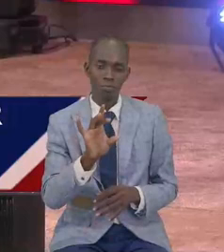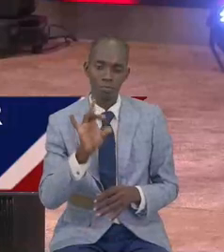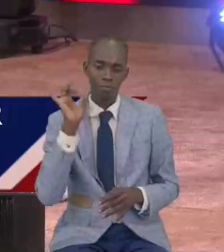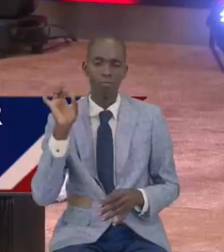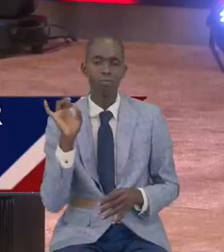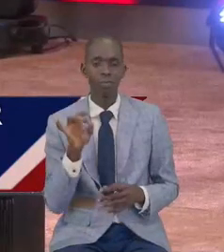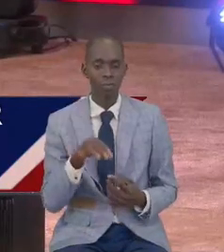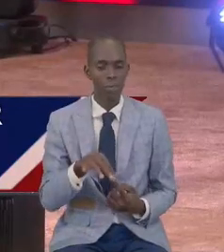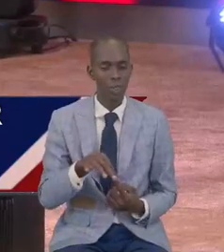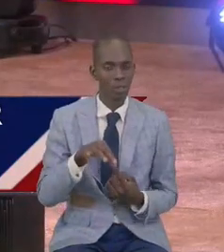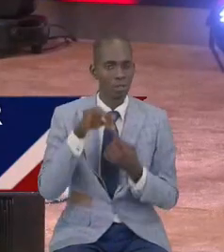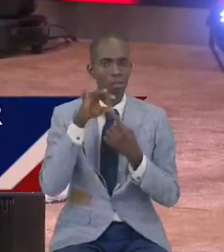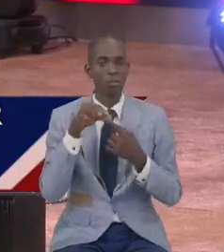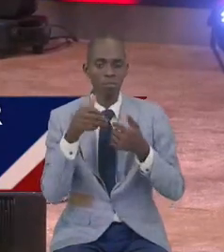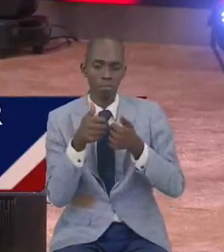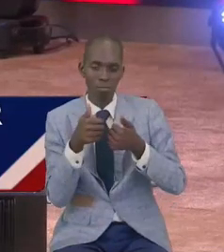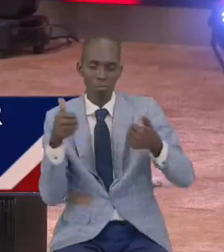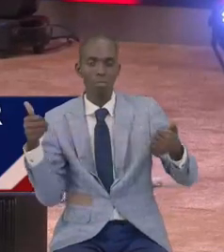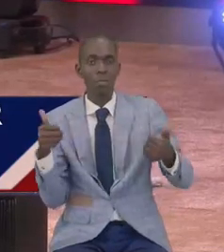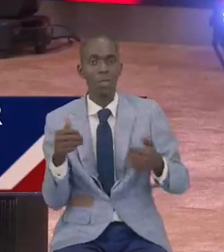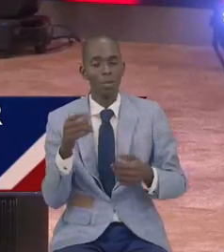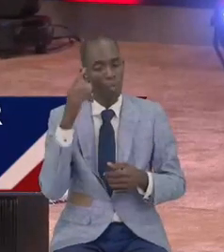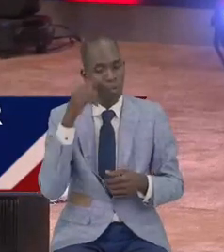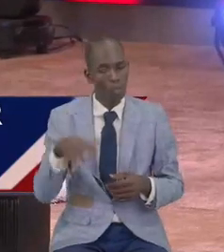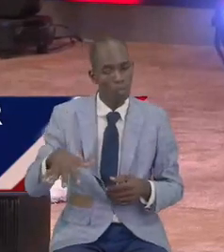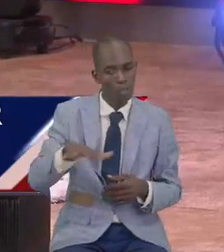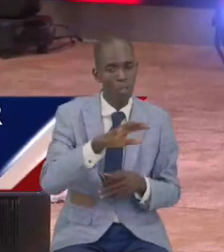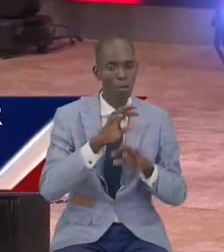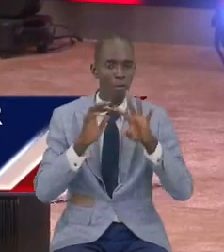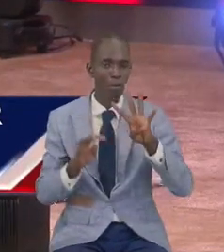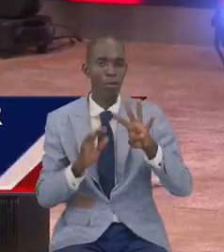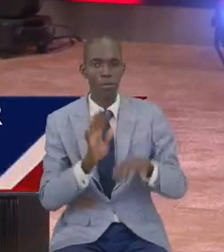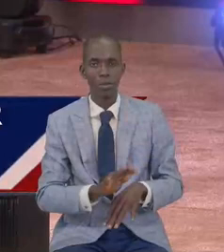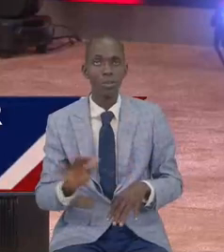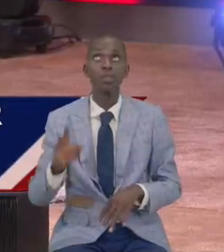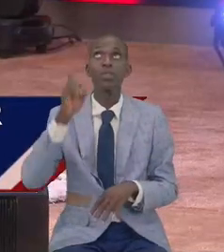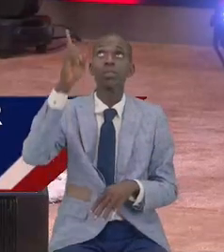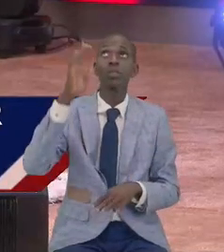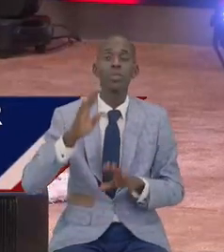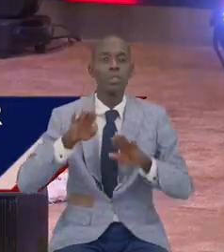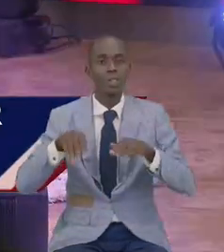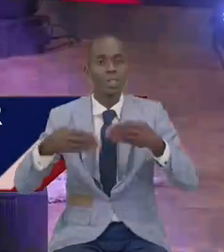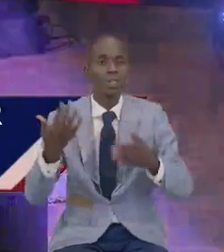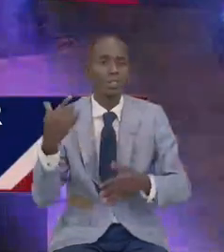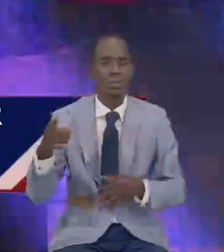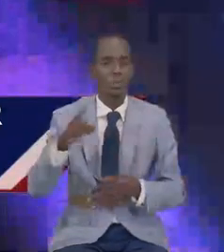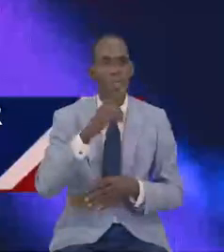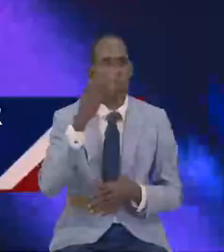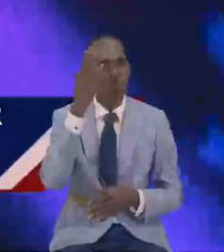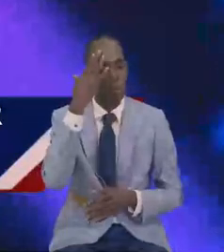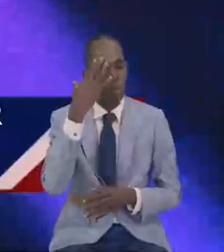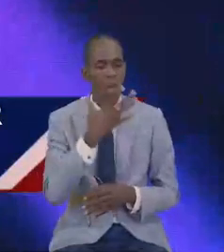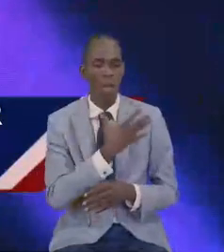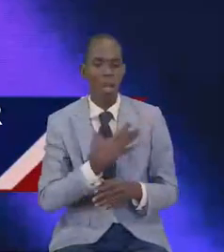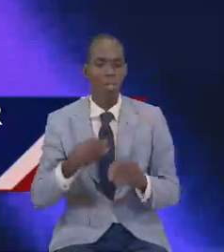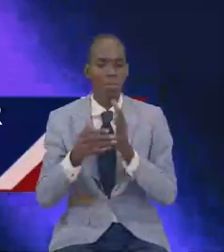Dieu accorda à ces quatre jeunes gens, ils étaient distincts, ils étaient singularisés. Dieu accorda à ces quatre jeunes gens